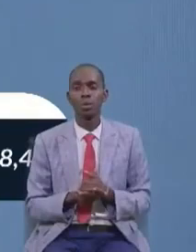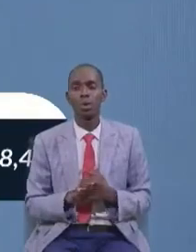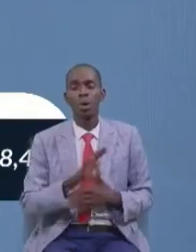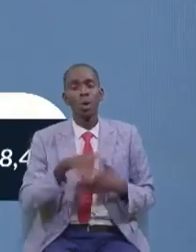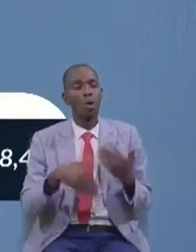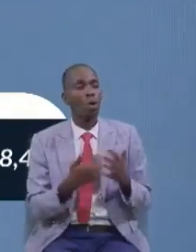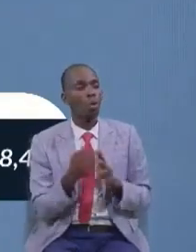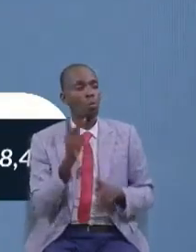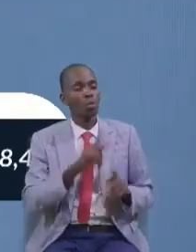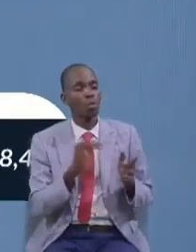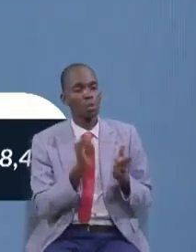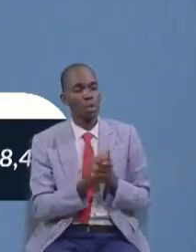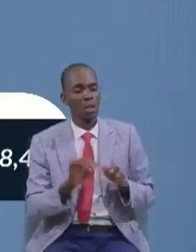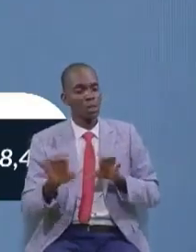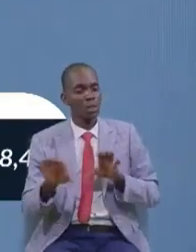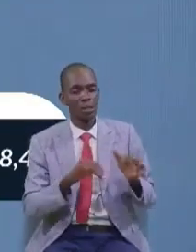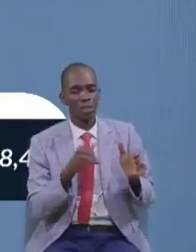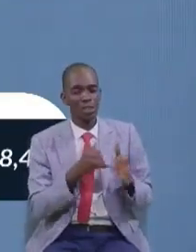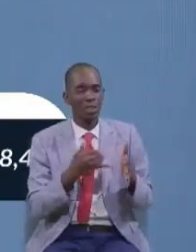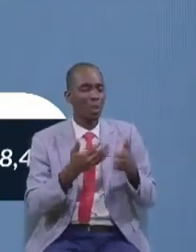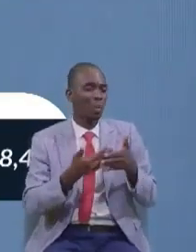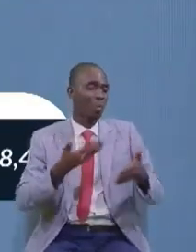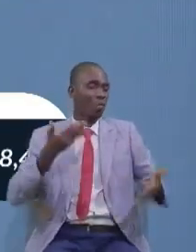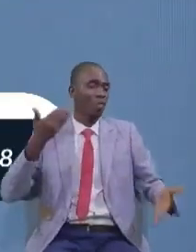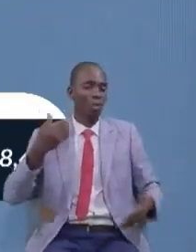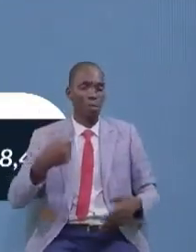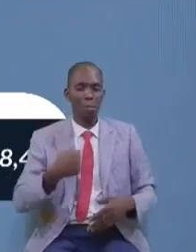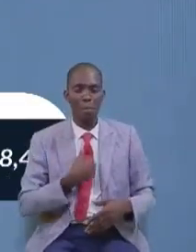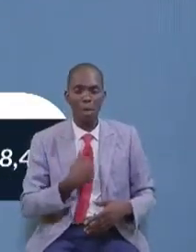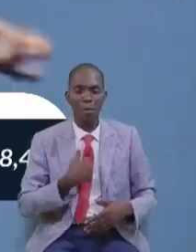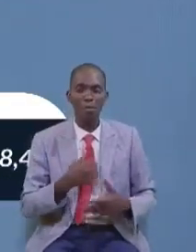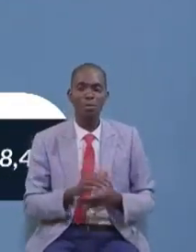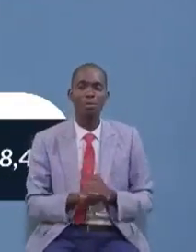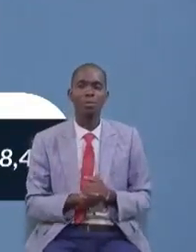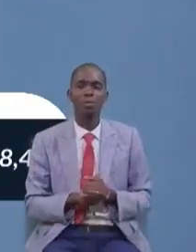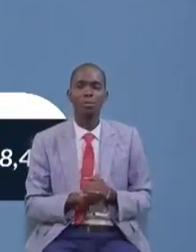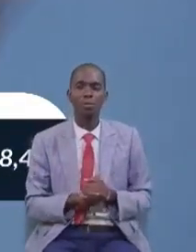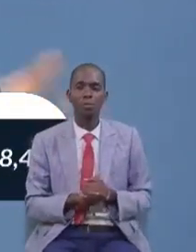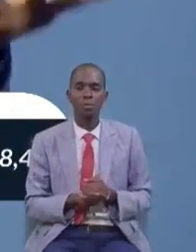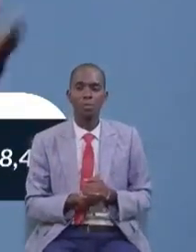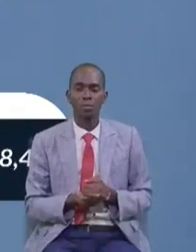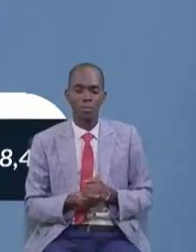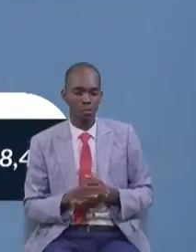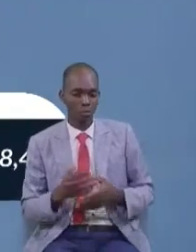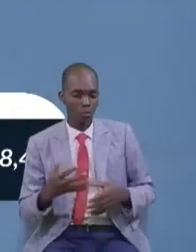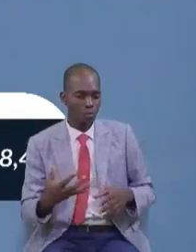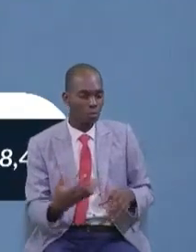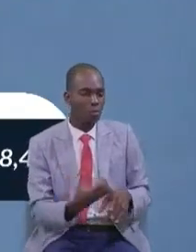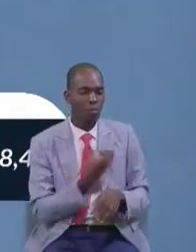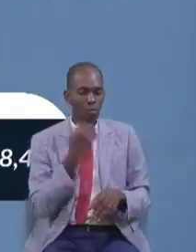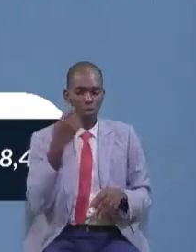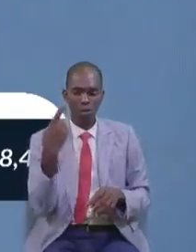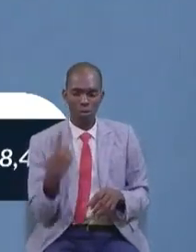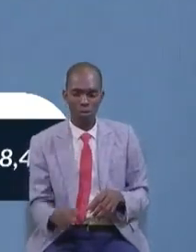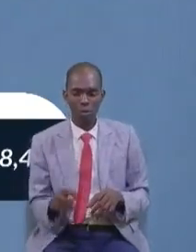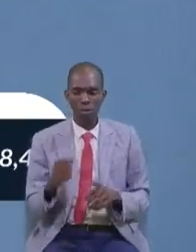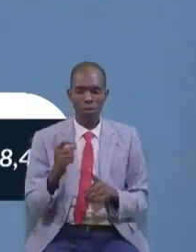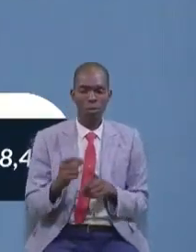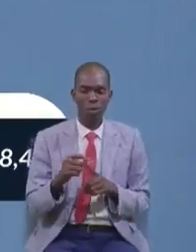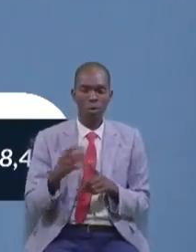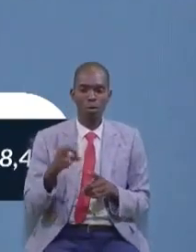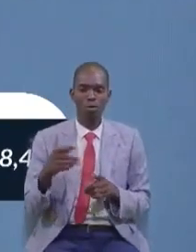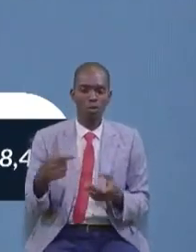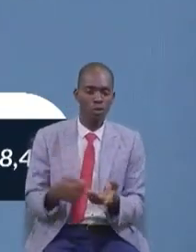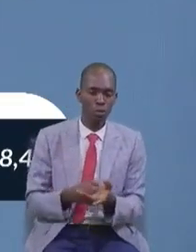before me. That those who are before me, నాకు ముందుగా వెళ్ళిన వారు, they took the touch of the gospel. వారు సువర్తమానం